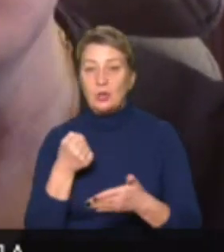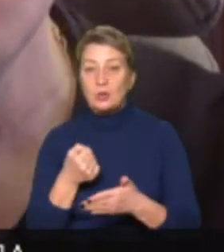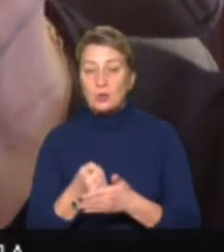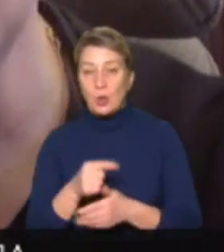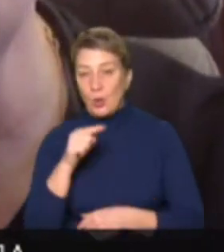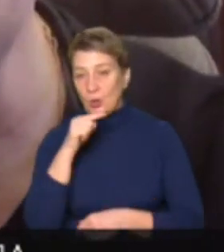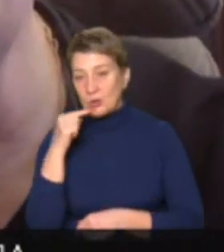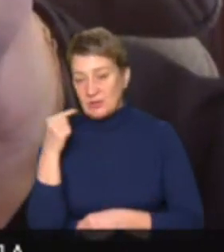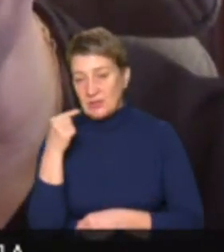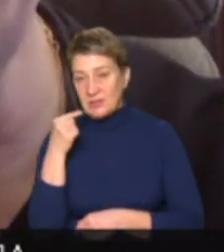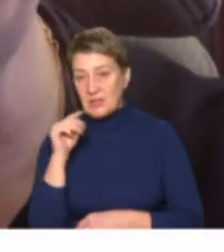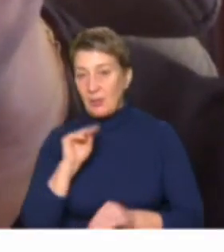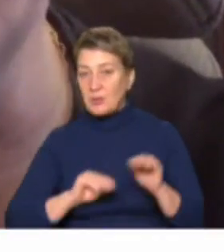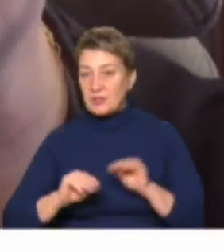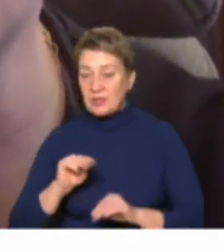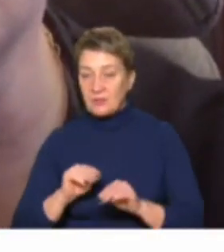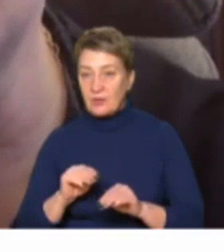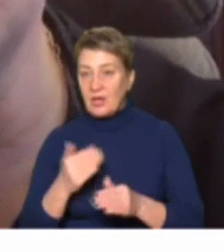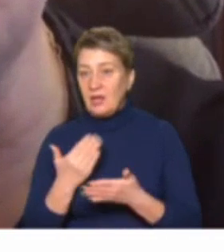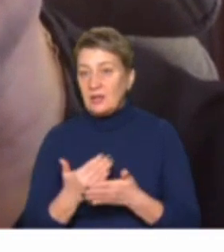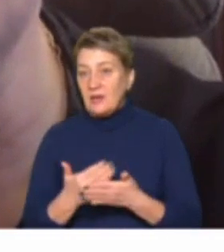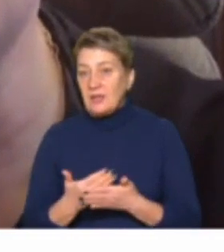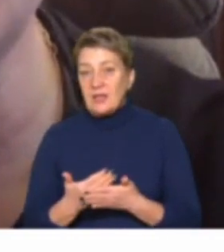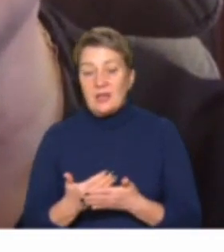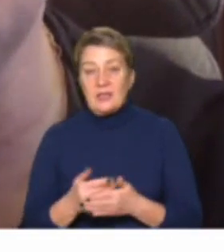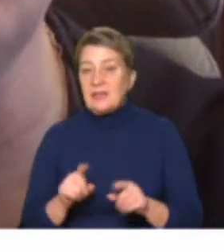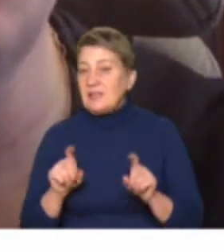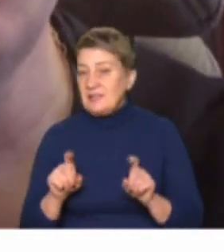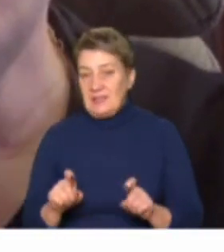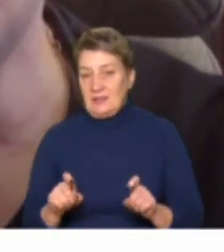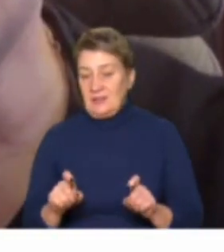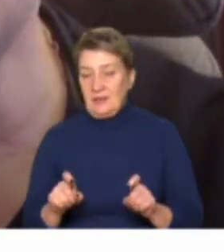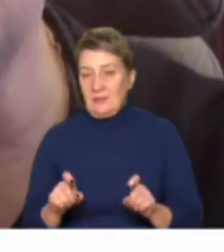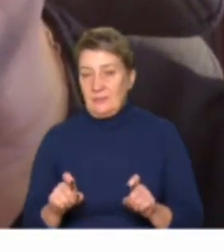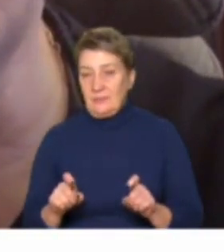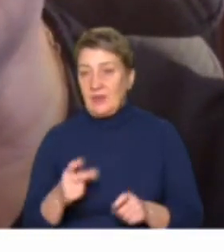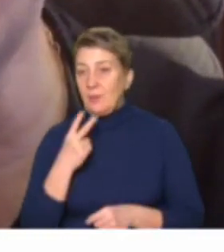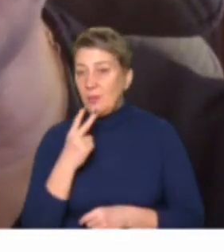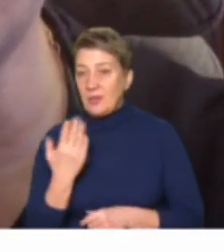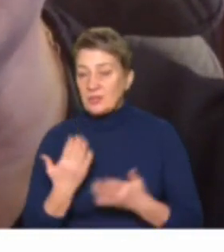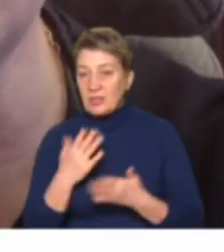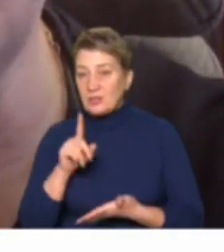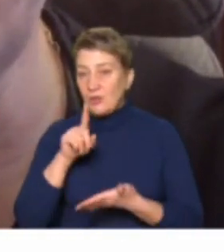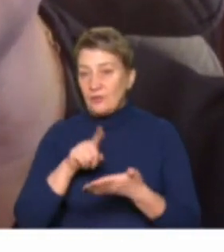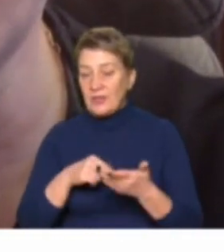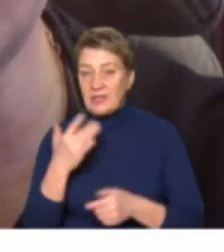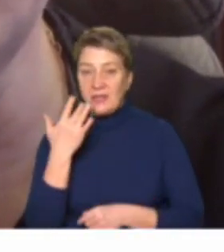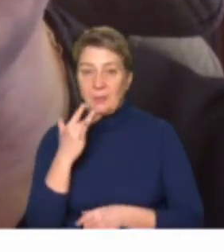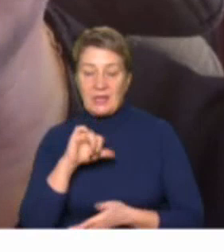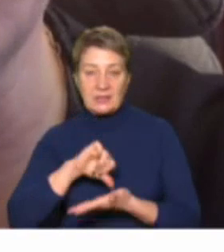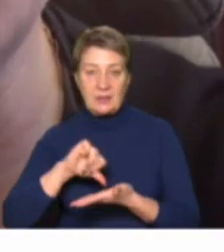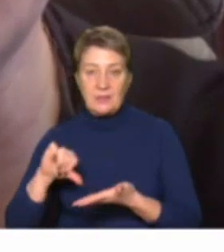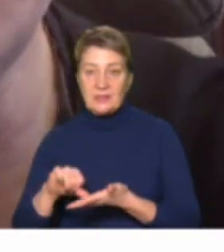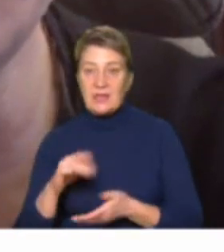установок. Ну, мабуть, вони не сиділи, склавши руки рік, і бачите, ми, якщо вірити американським представникам, то